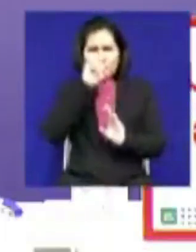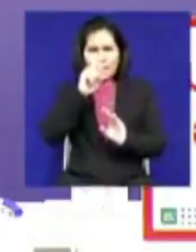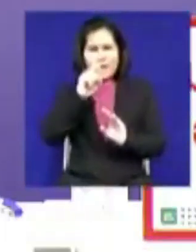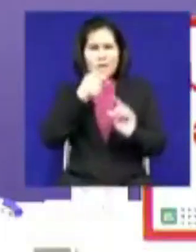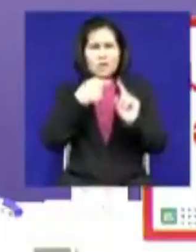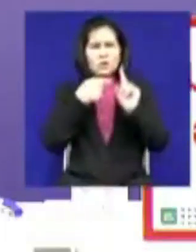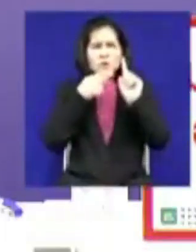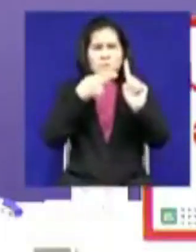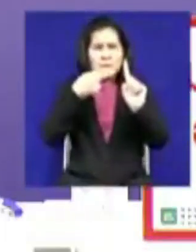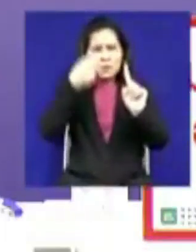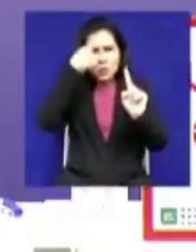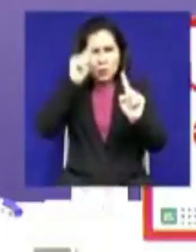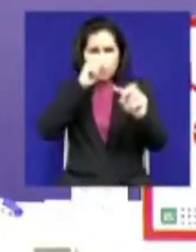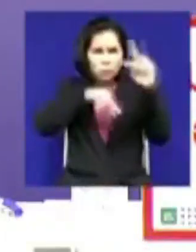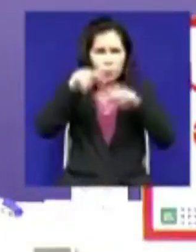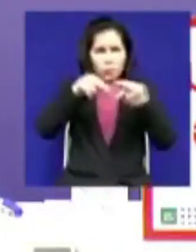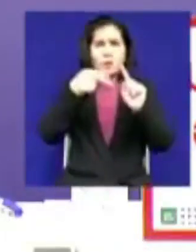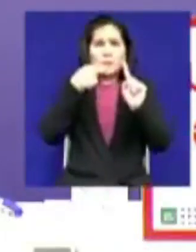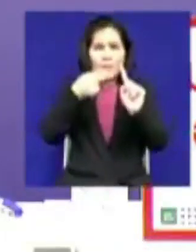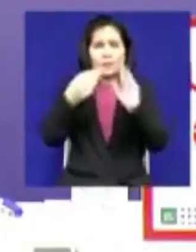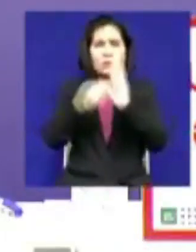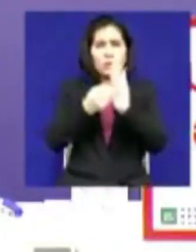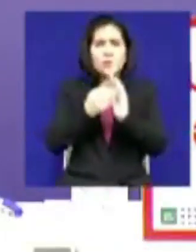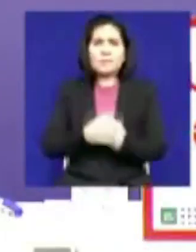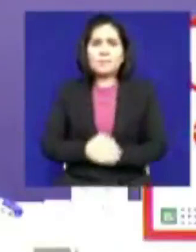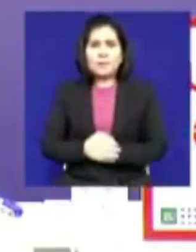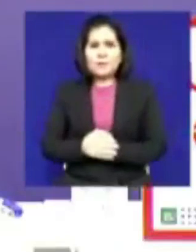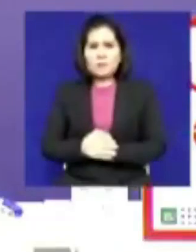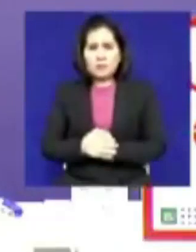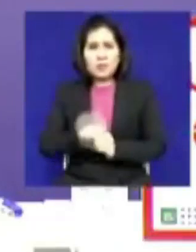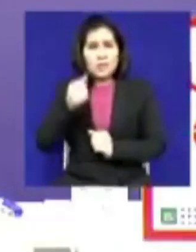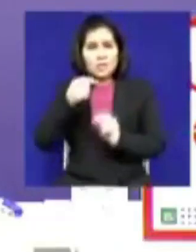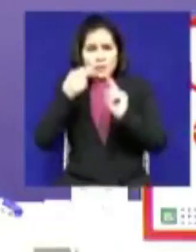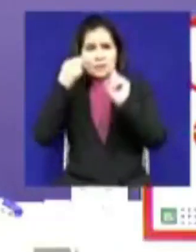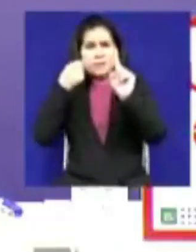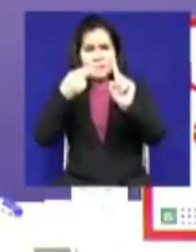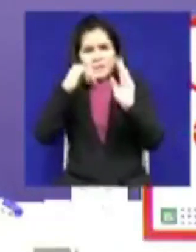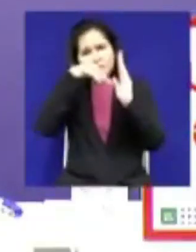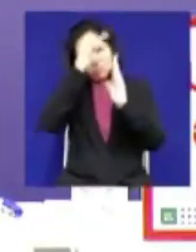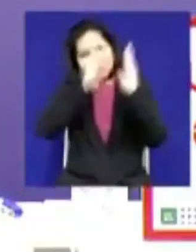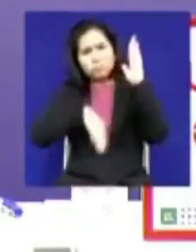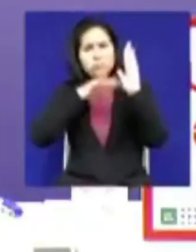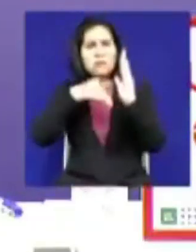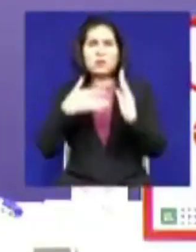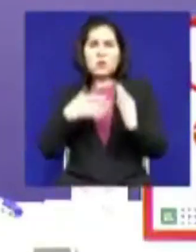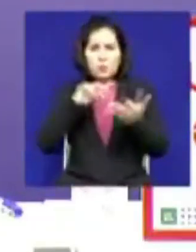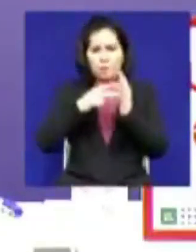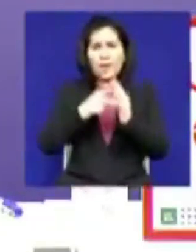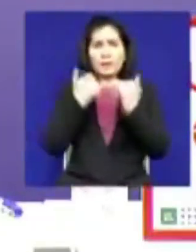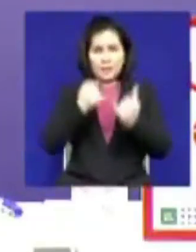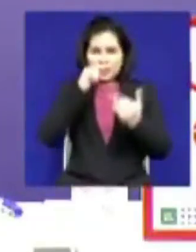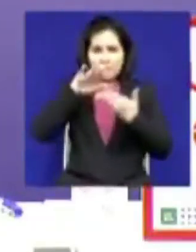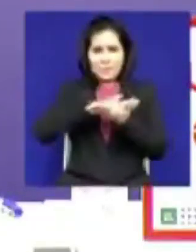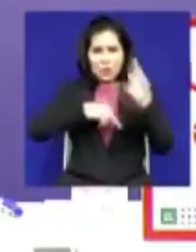ากๆมันไม่สามารถปิดได้หรอกท่านว่างั้นนะถ้ามีคนเจ็บคนป่วยมากๆไม่สามารถปกปิดได้เช่นนิวยอร์กอิตา